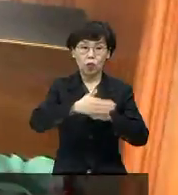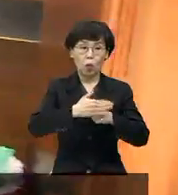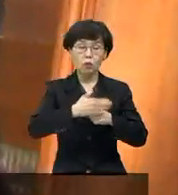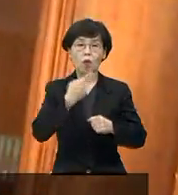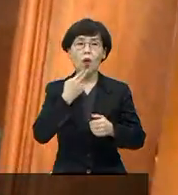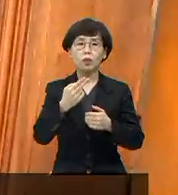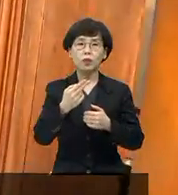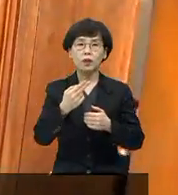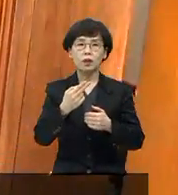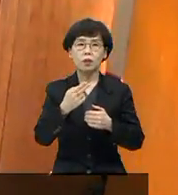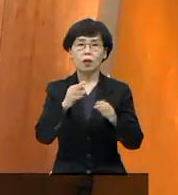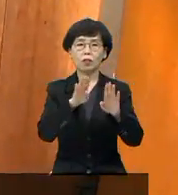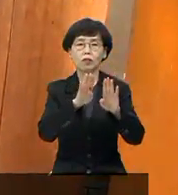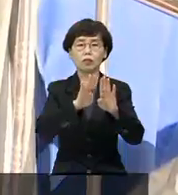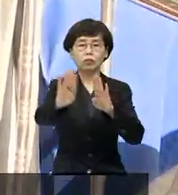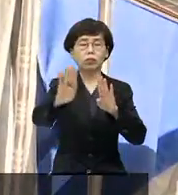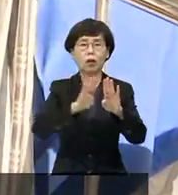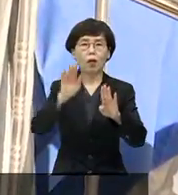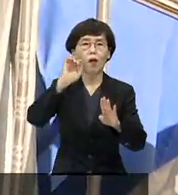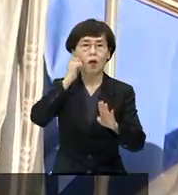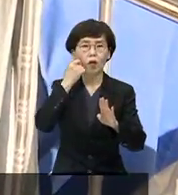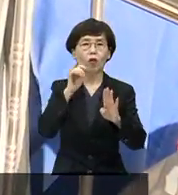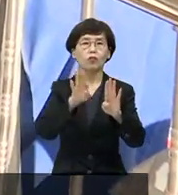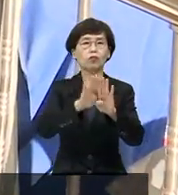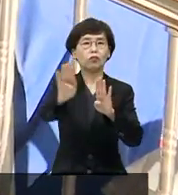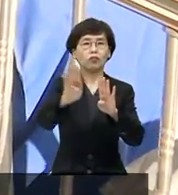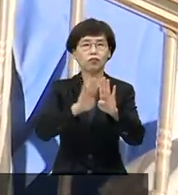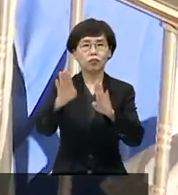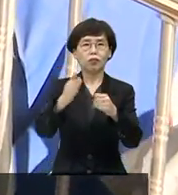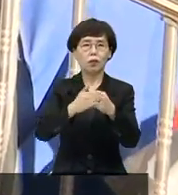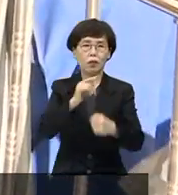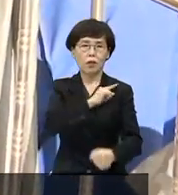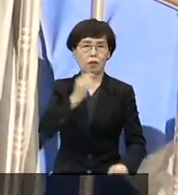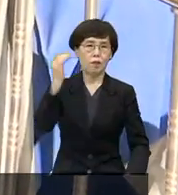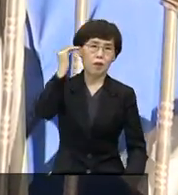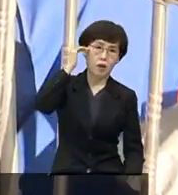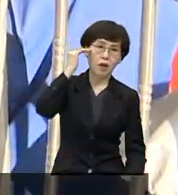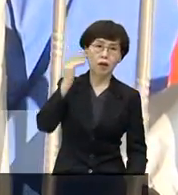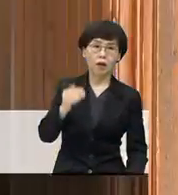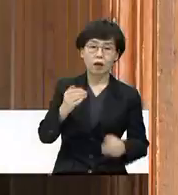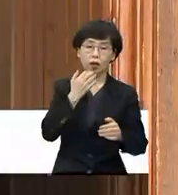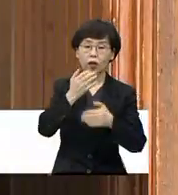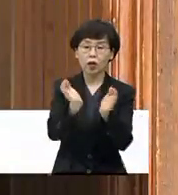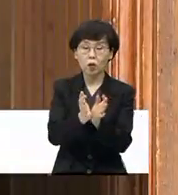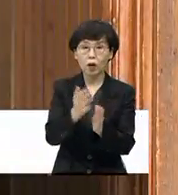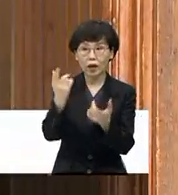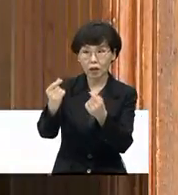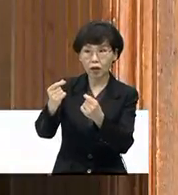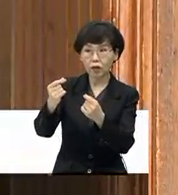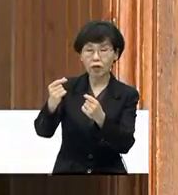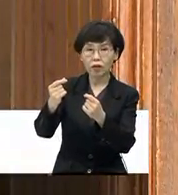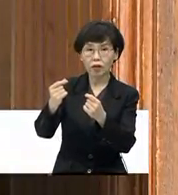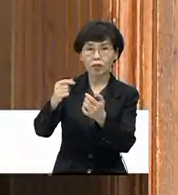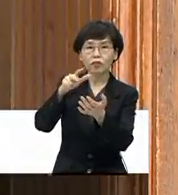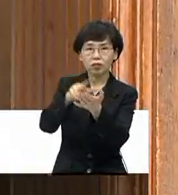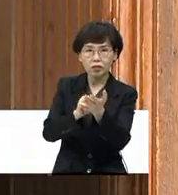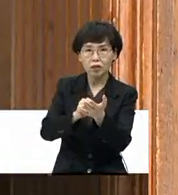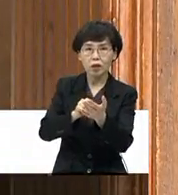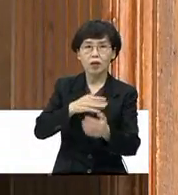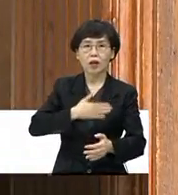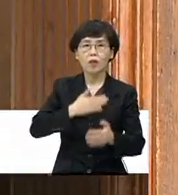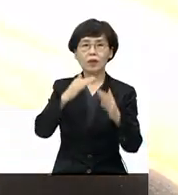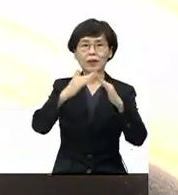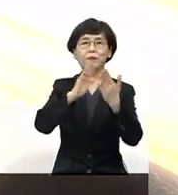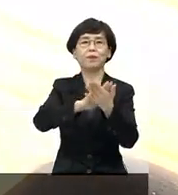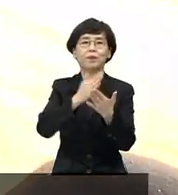열고 닫는 게 불가능한 현관문이 가장 큰 걸림돌이었습니다. 경기도가 최 씨의 이런 사정을 파악하고 집 개조에